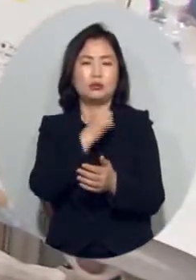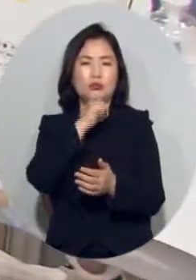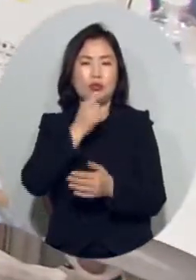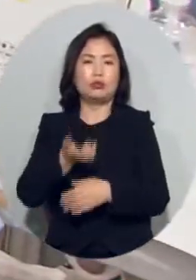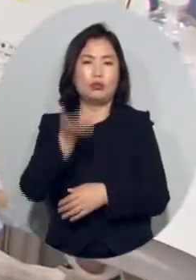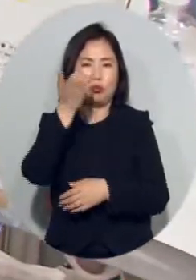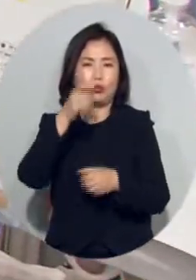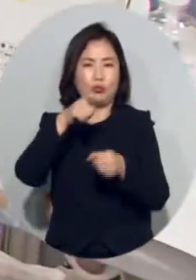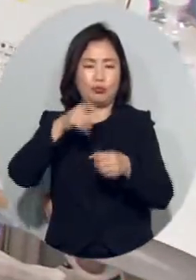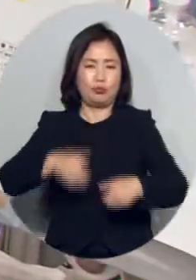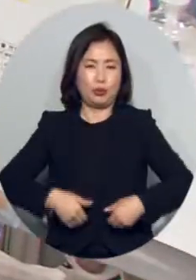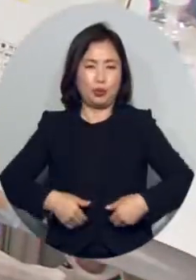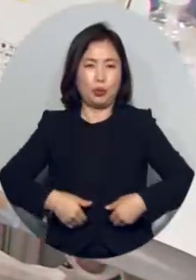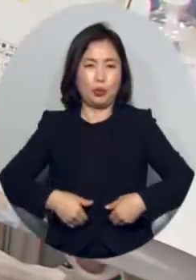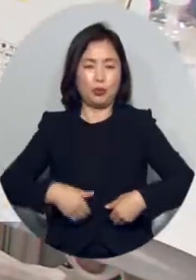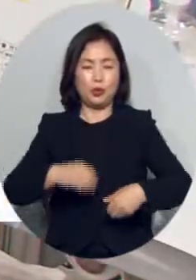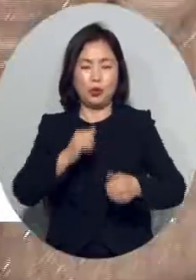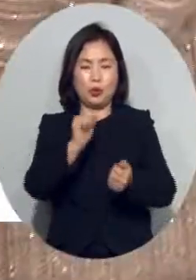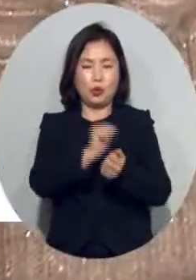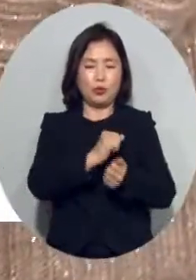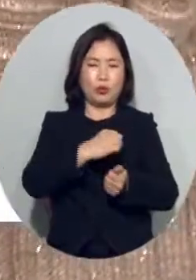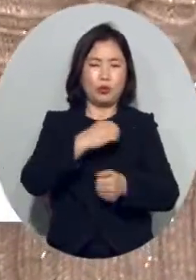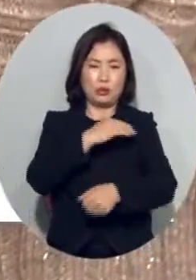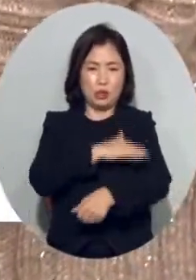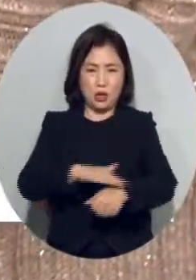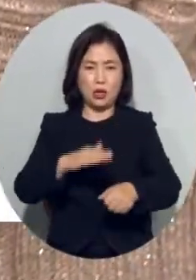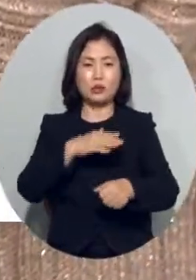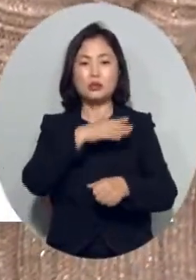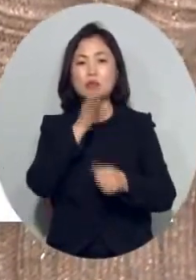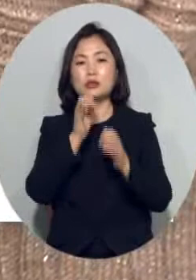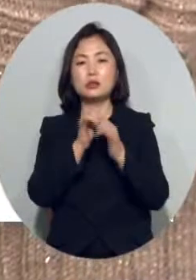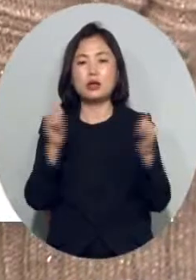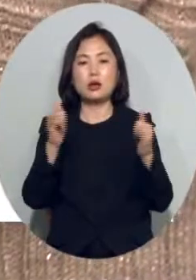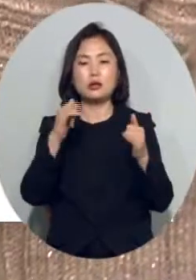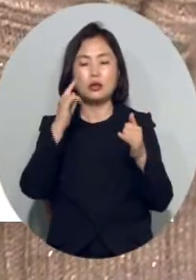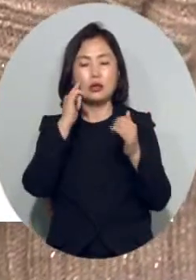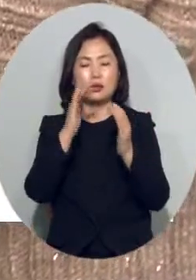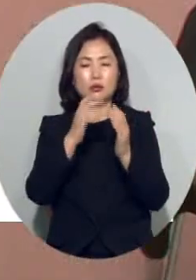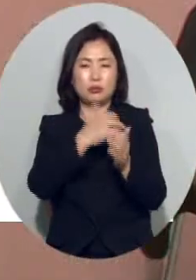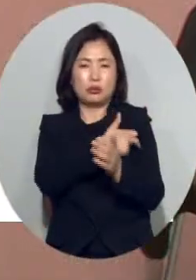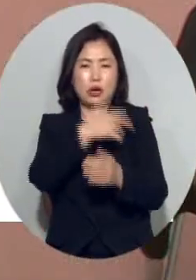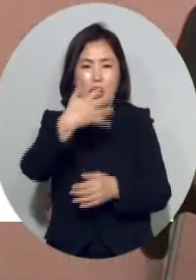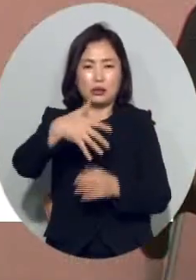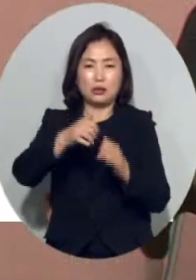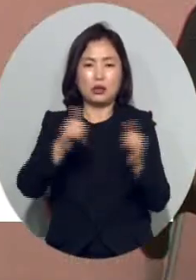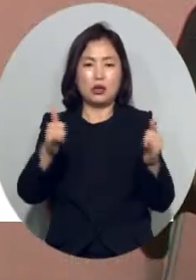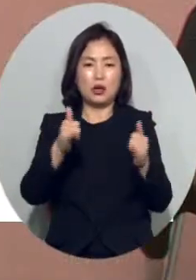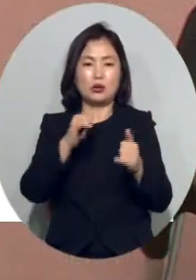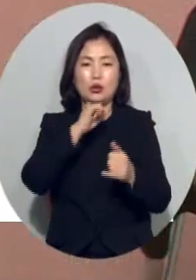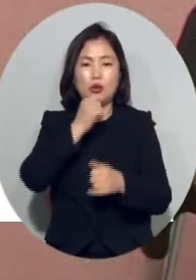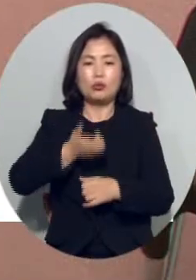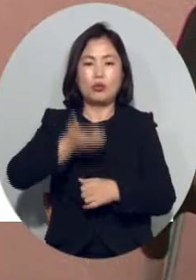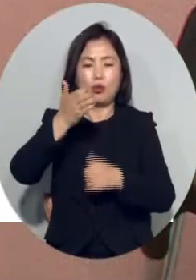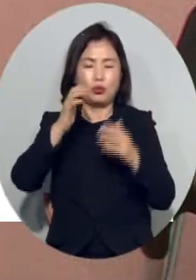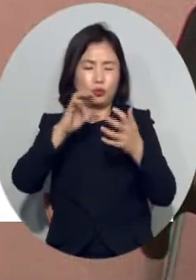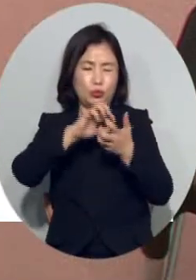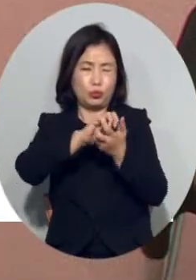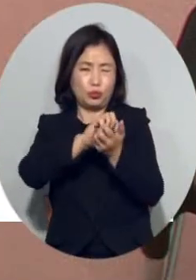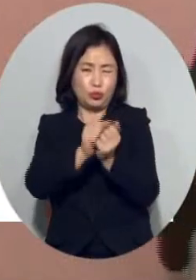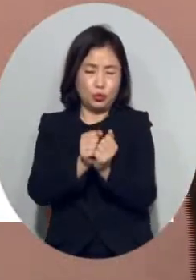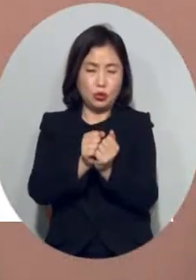높이는 겁니다. 고위험군, 고령층 등에 대한 추가 접종과 자발적 미접종자를 대상으로 접종률 제고를 위해 총력을